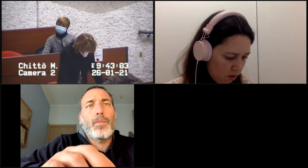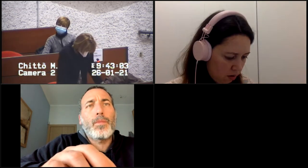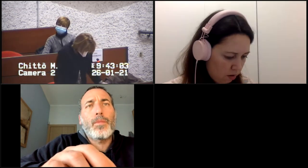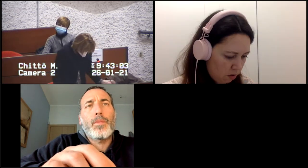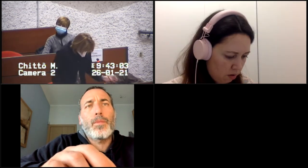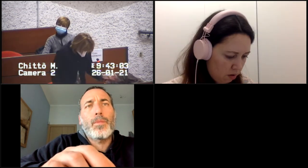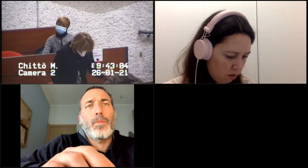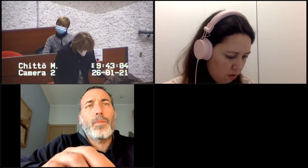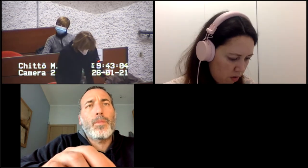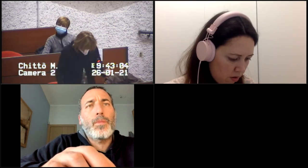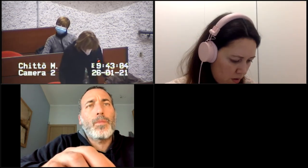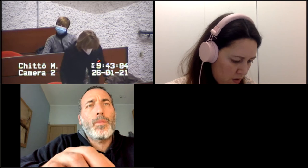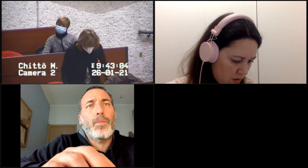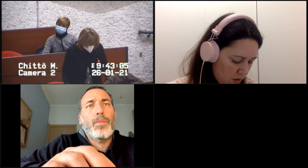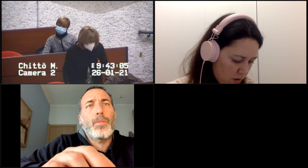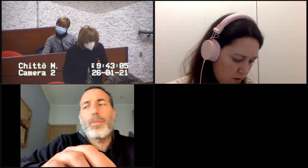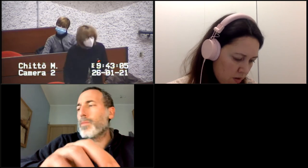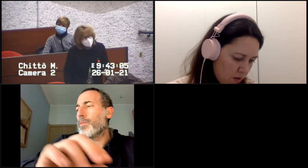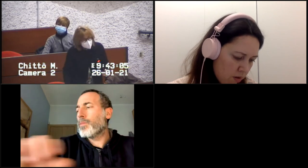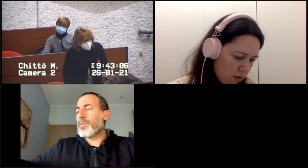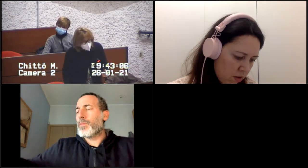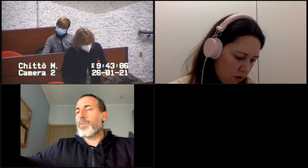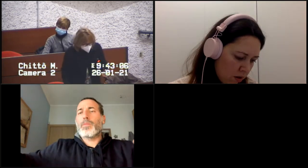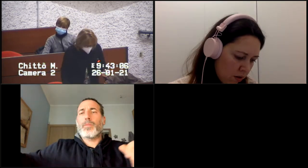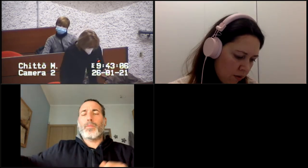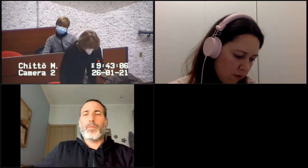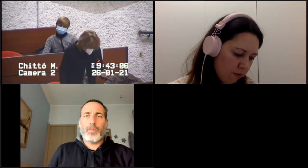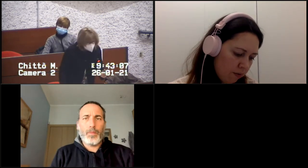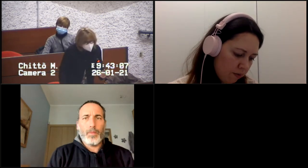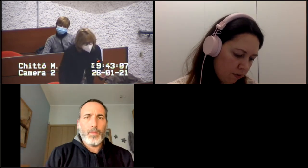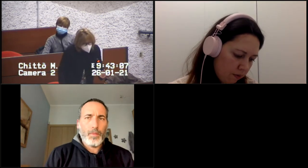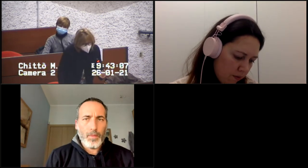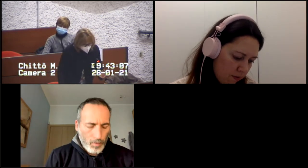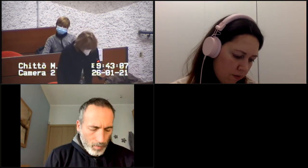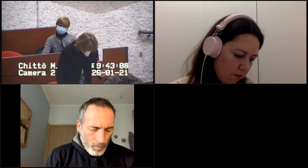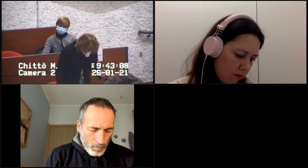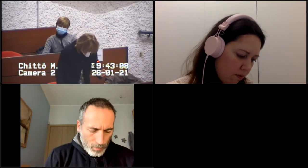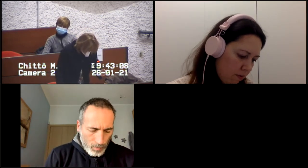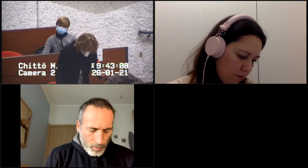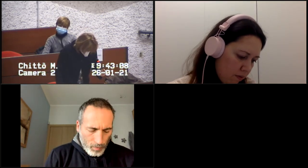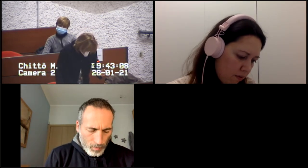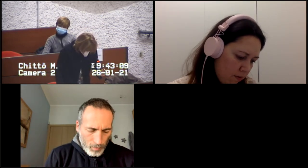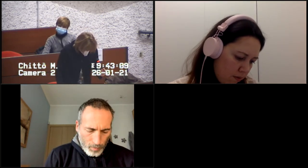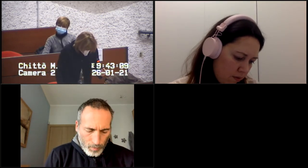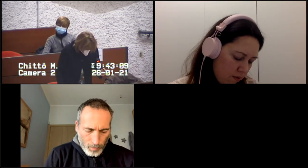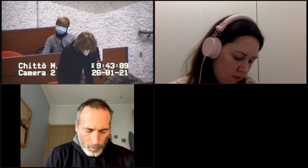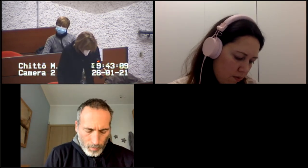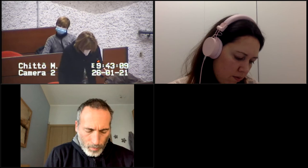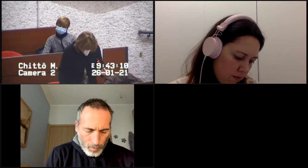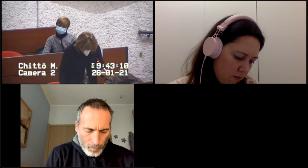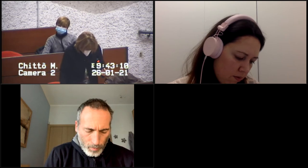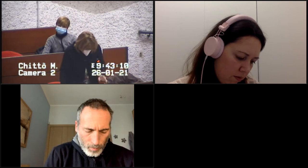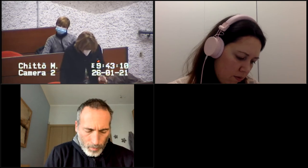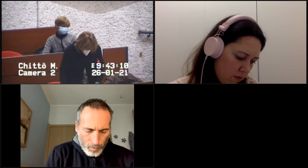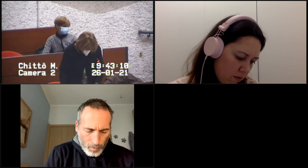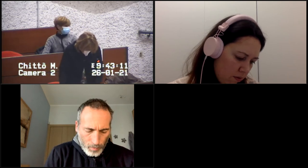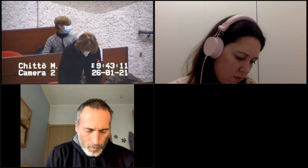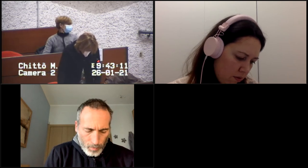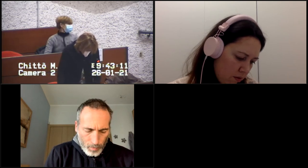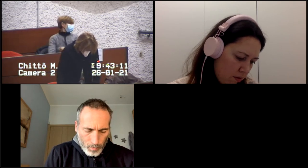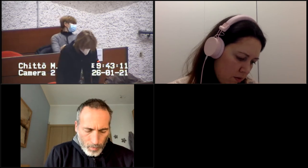come il precedente, sarà un voto favorevole, fortemente politico, fortemente critico, forse più di altri,